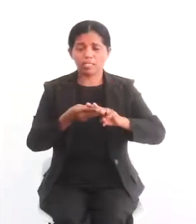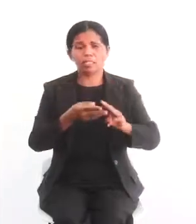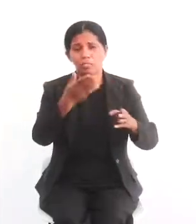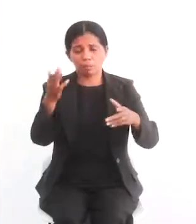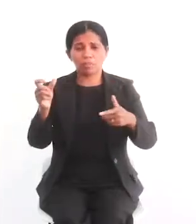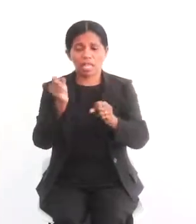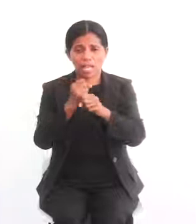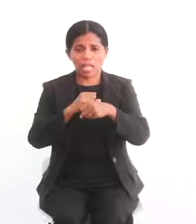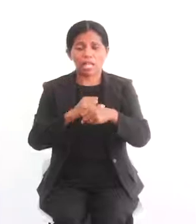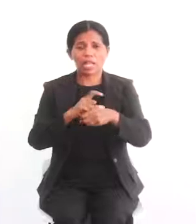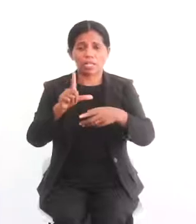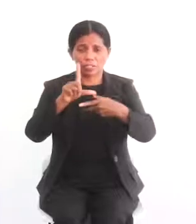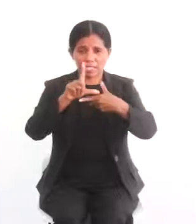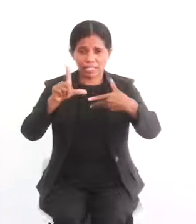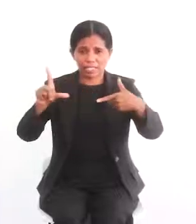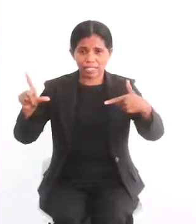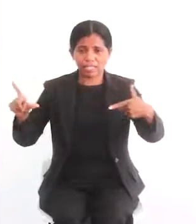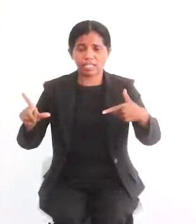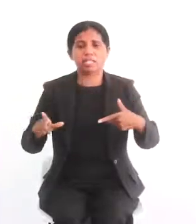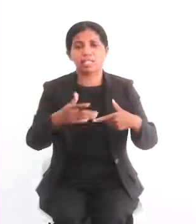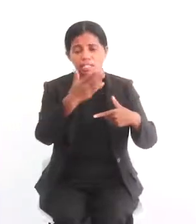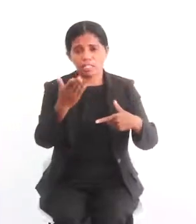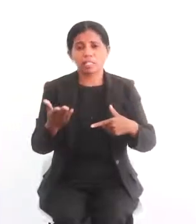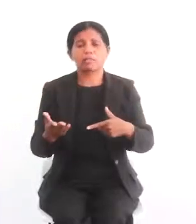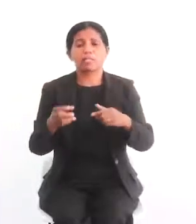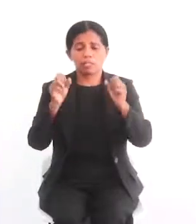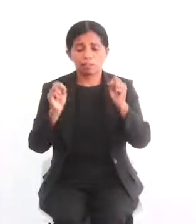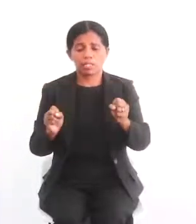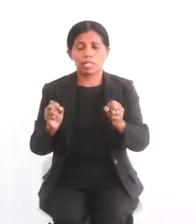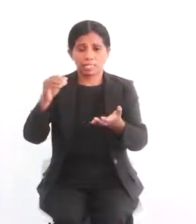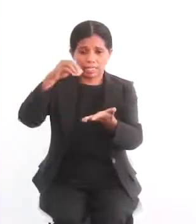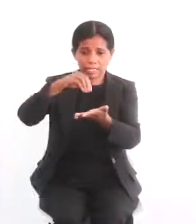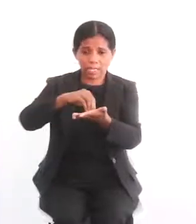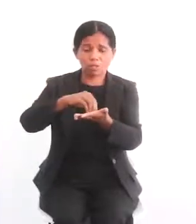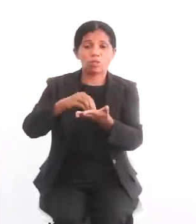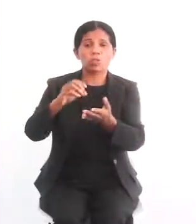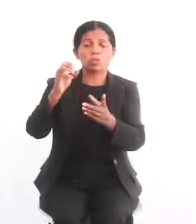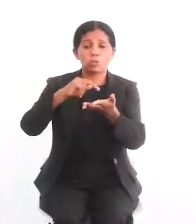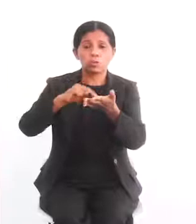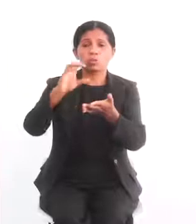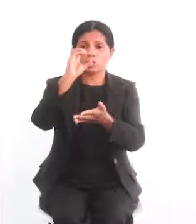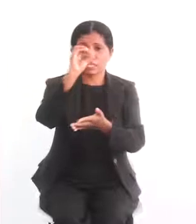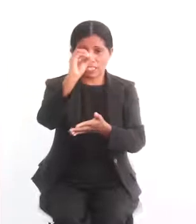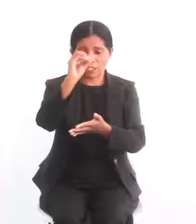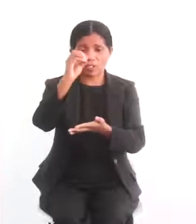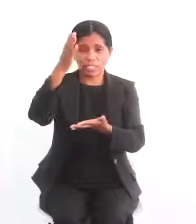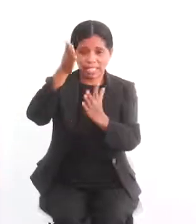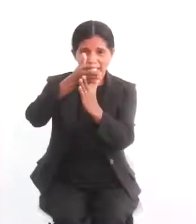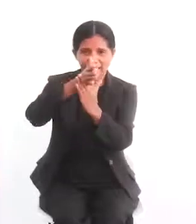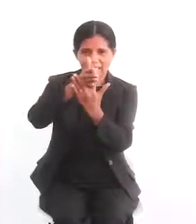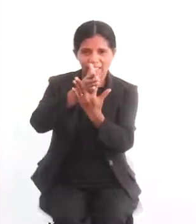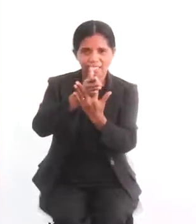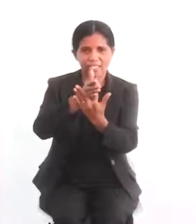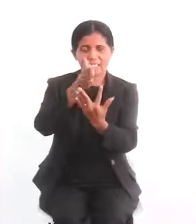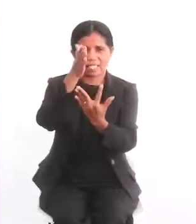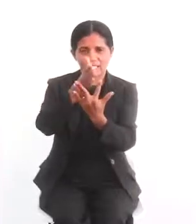linya los ida, podi ujar retu, alin sira bele tau numru zero ihe klaran. Numru ida idak ihe parte